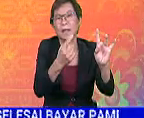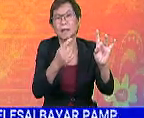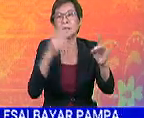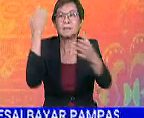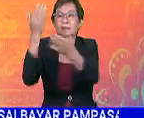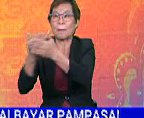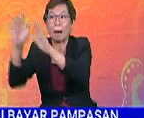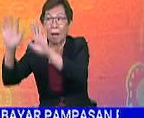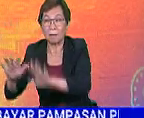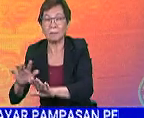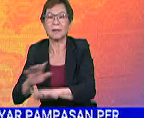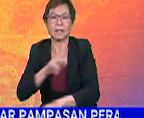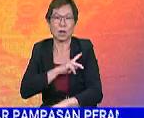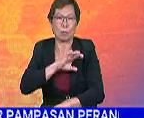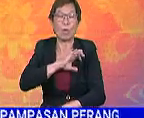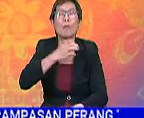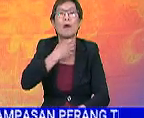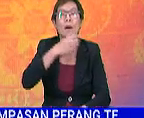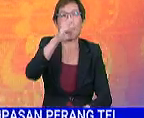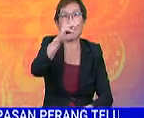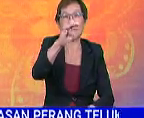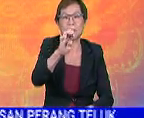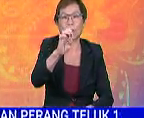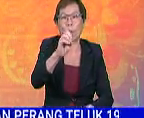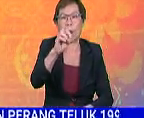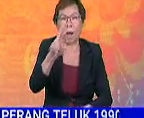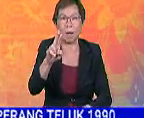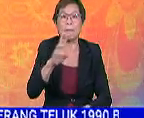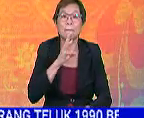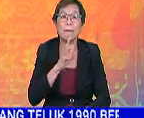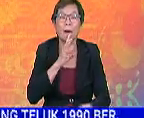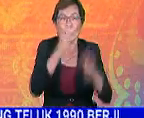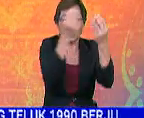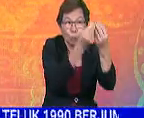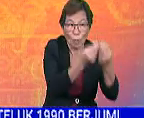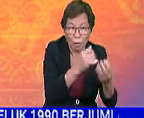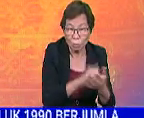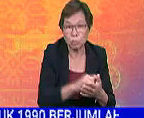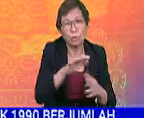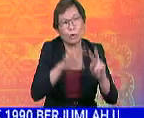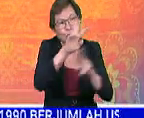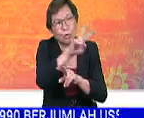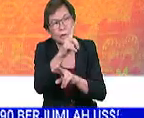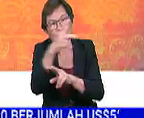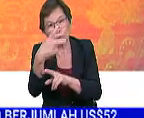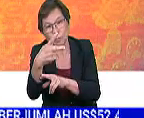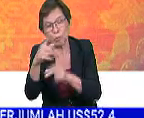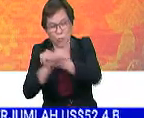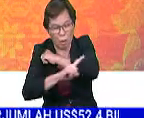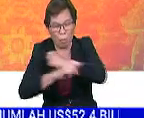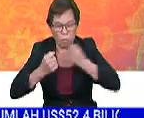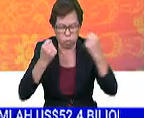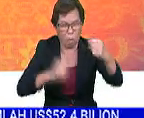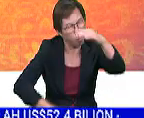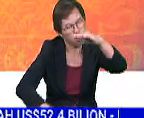Perak ketua polis perak Datuk Farid al-atr Wahid berkata daripada jumlah tersebut kira-kira 21000 Saman memandu